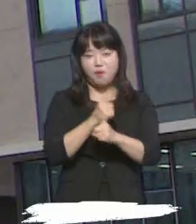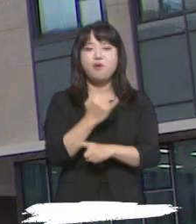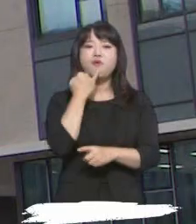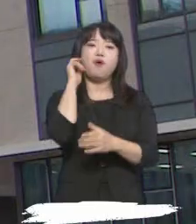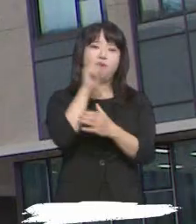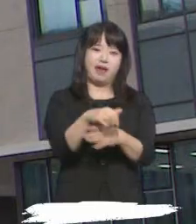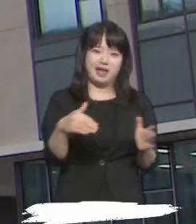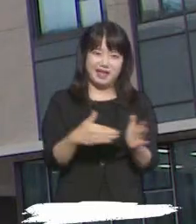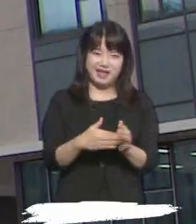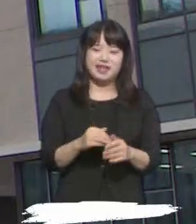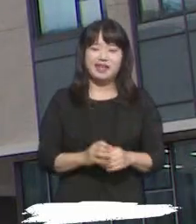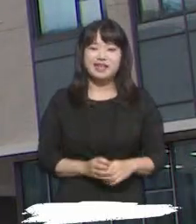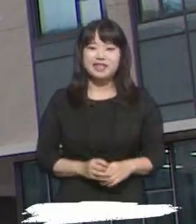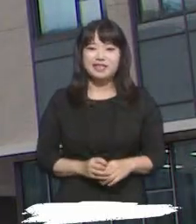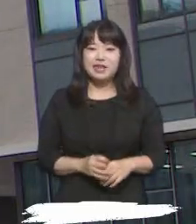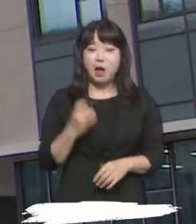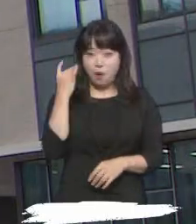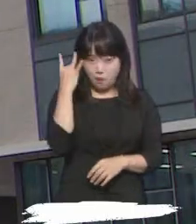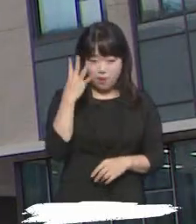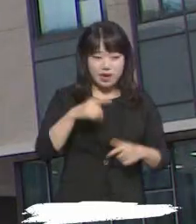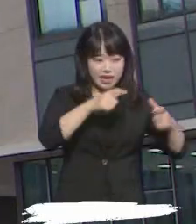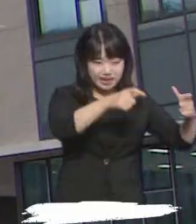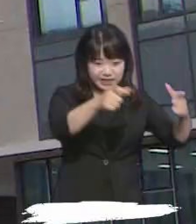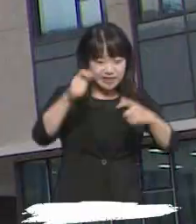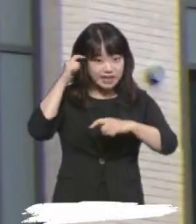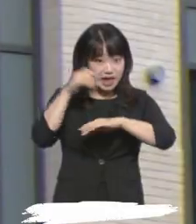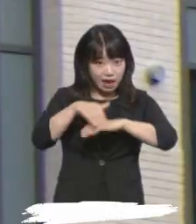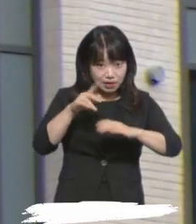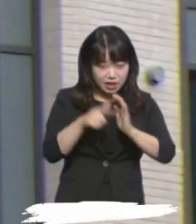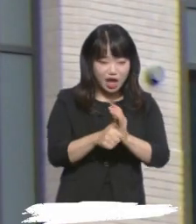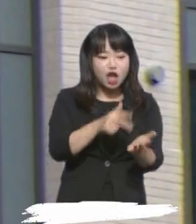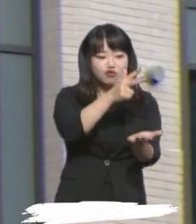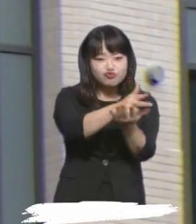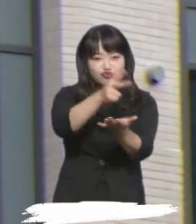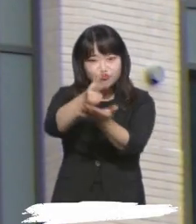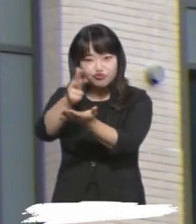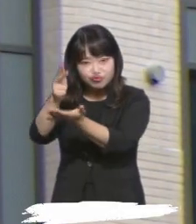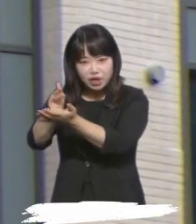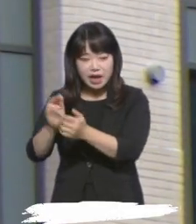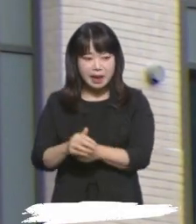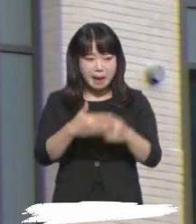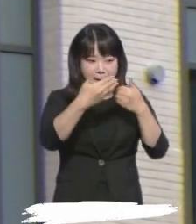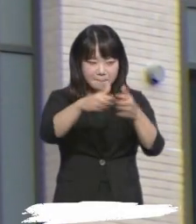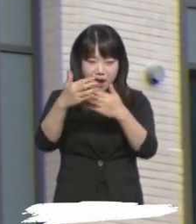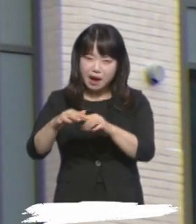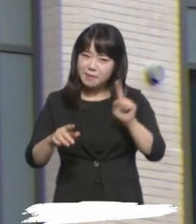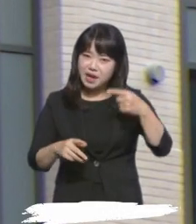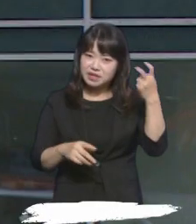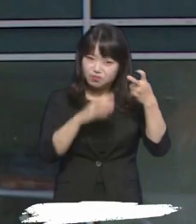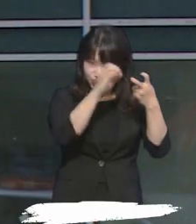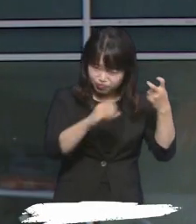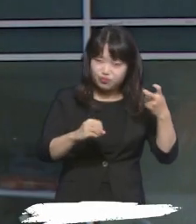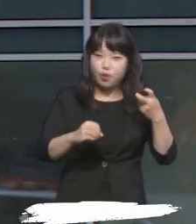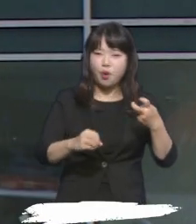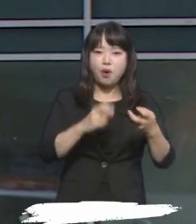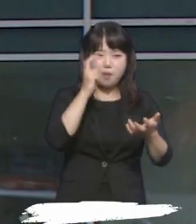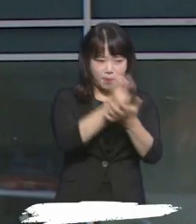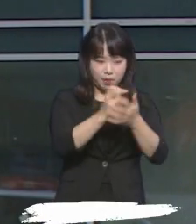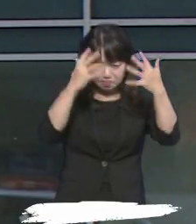겁니다. 기존 지구단위 계획에서 주차 공간을 전체 호실의 120% 확보해야 하는